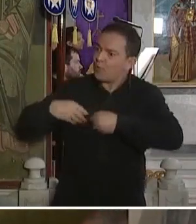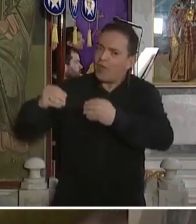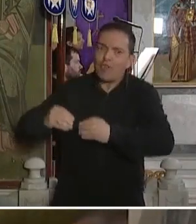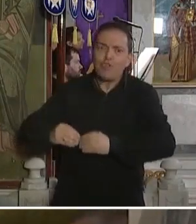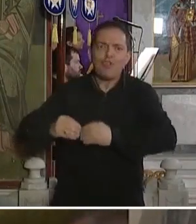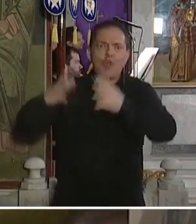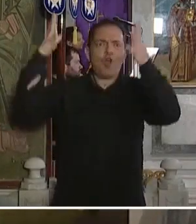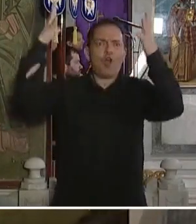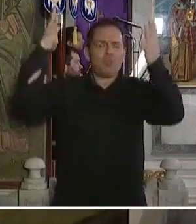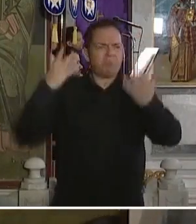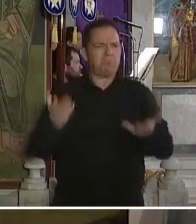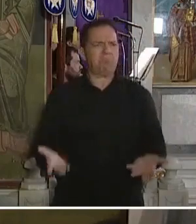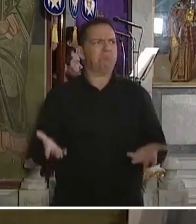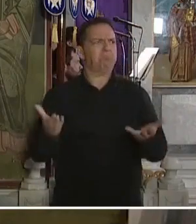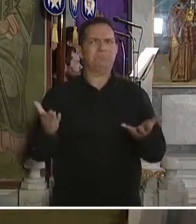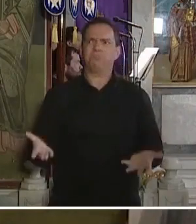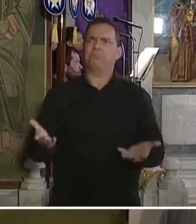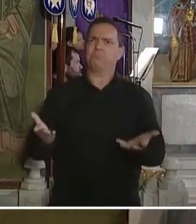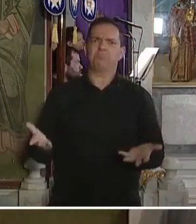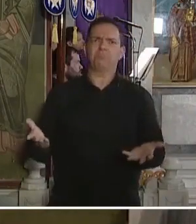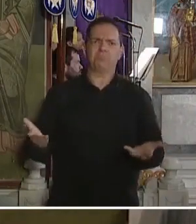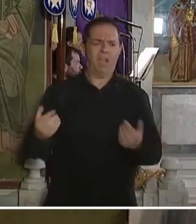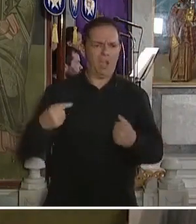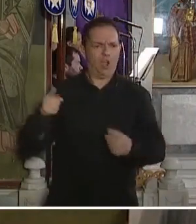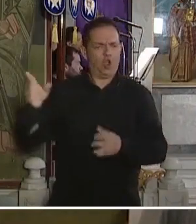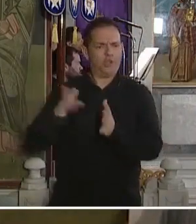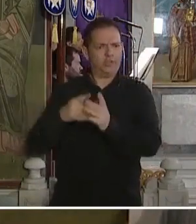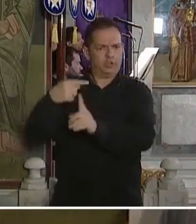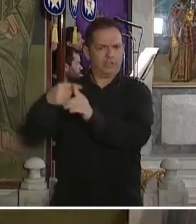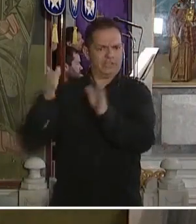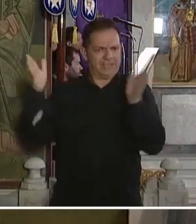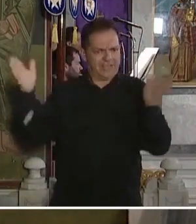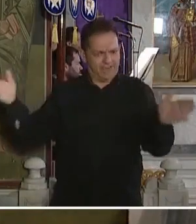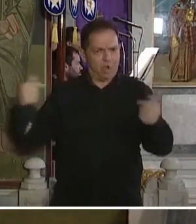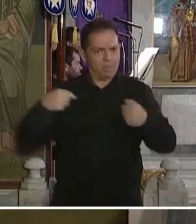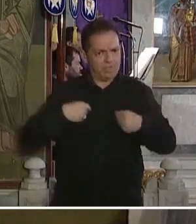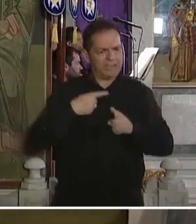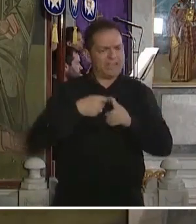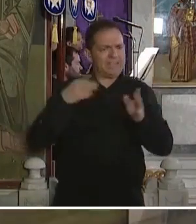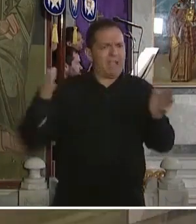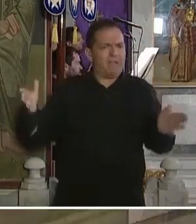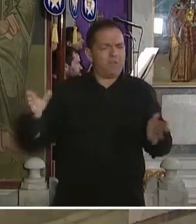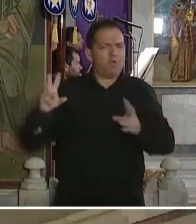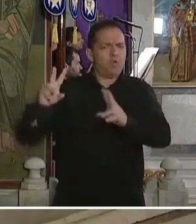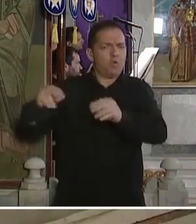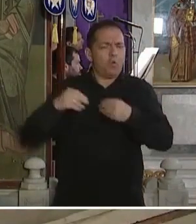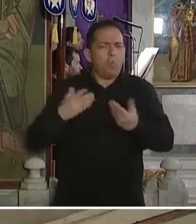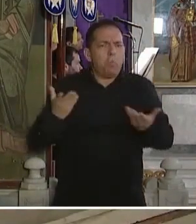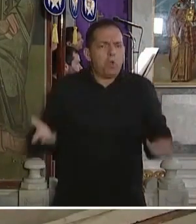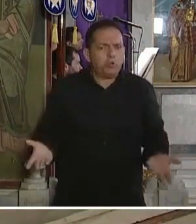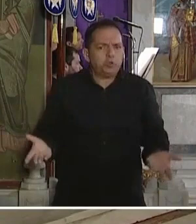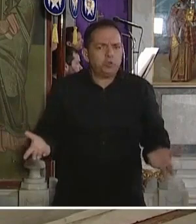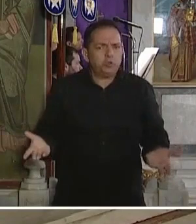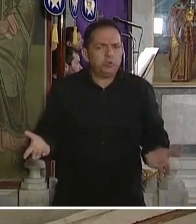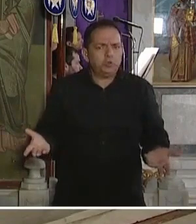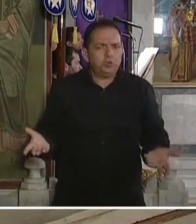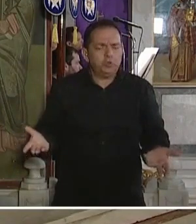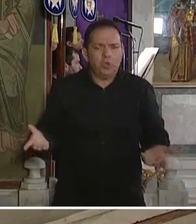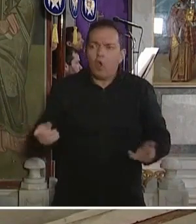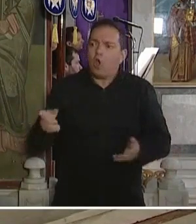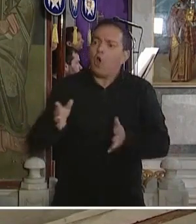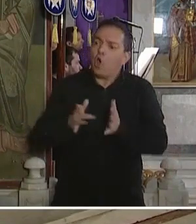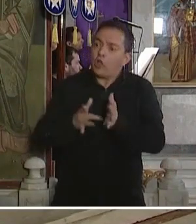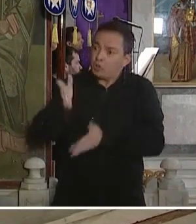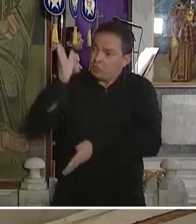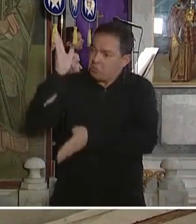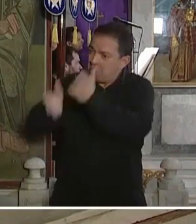αυτά τα πράγματα? Πώς μπορεί κανείς να σταυρωθεί μαζί και πώς μπορεί να πάσχει, όχι